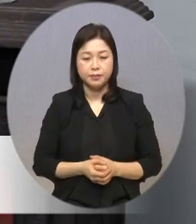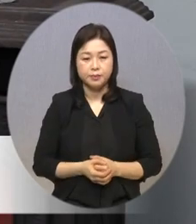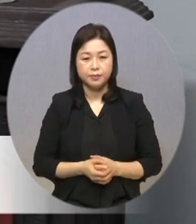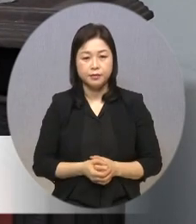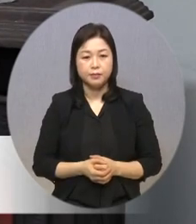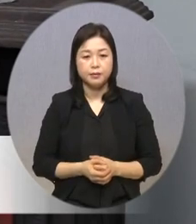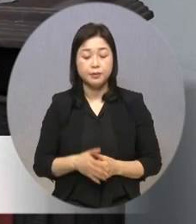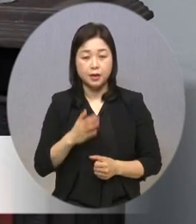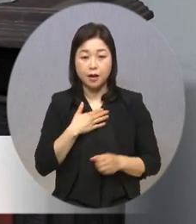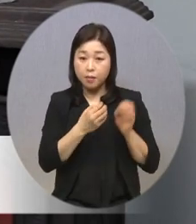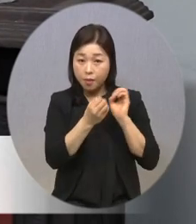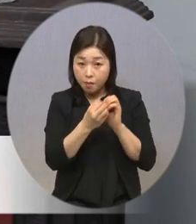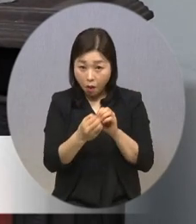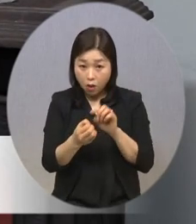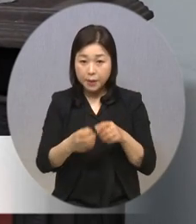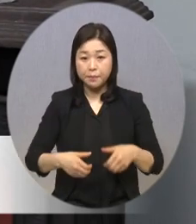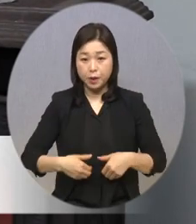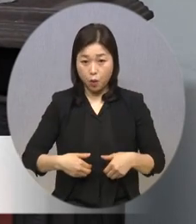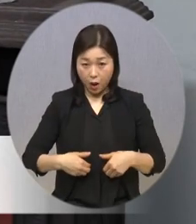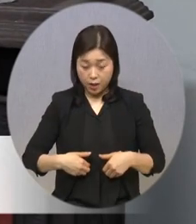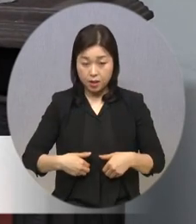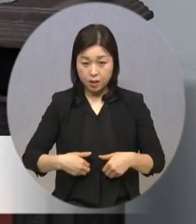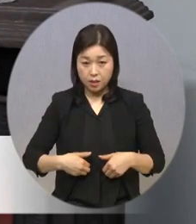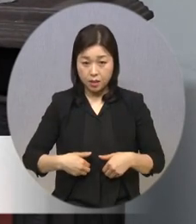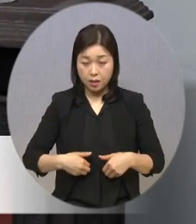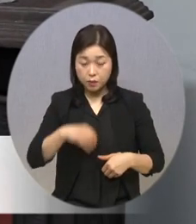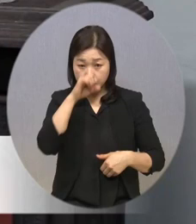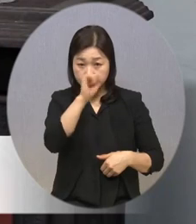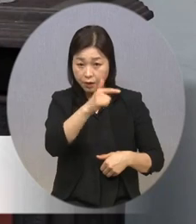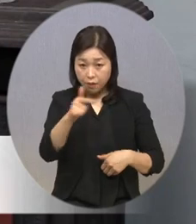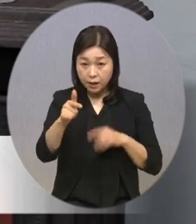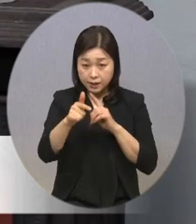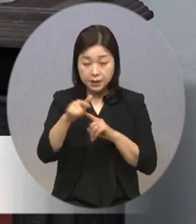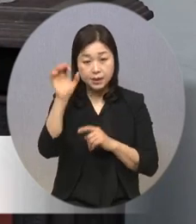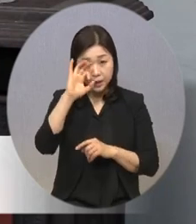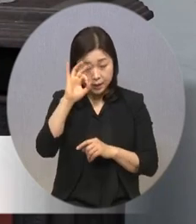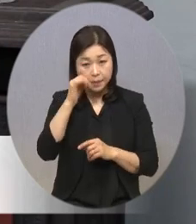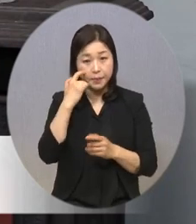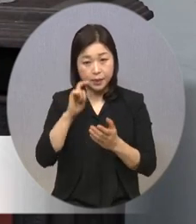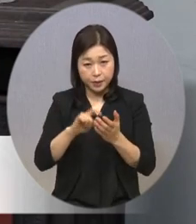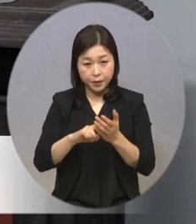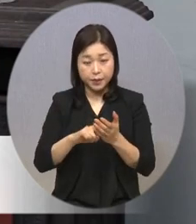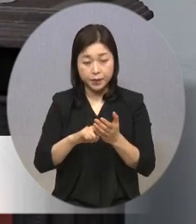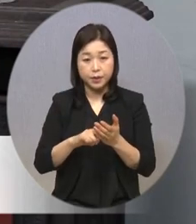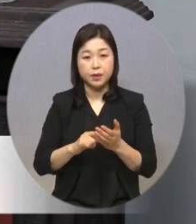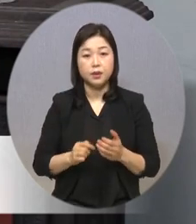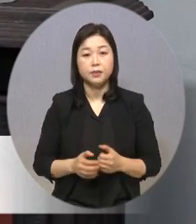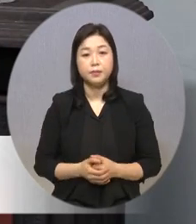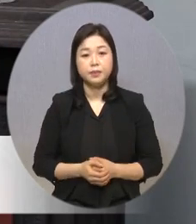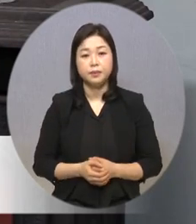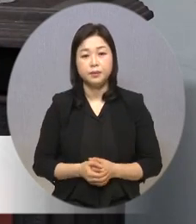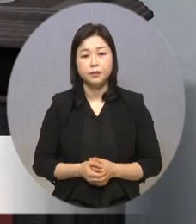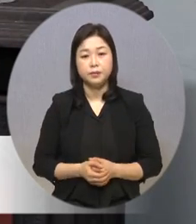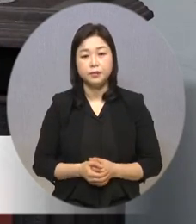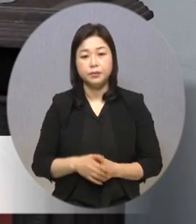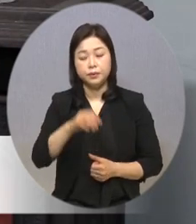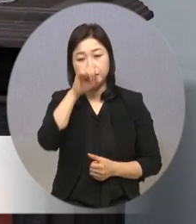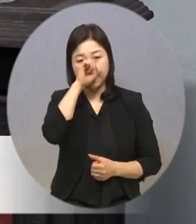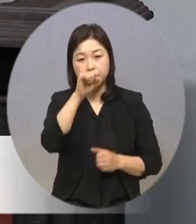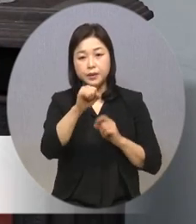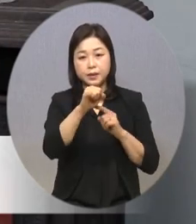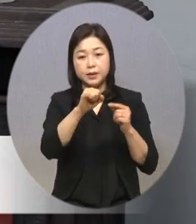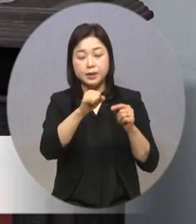정말 전승해야 될 그럴 것들을 충분히 찾아서 좋은